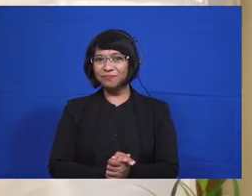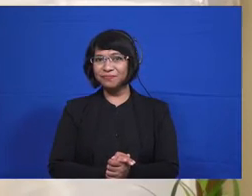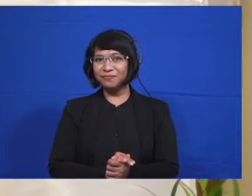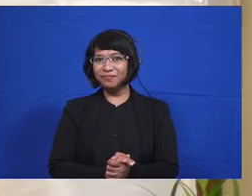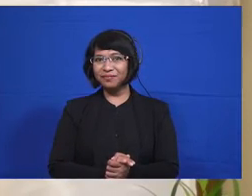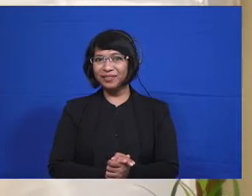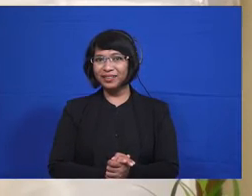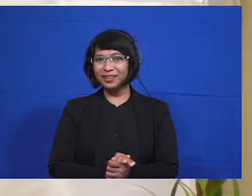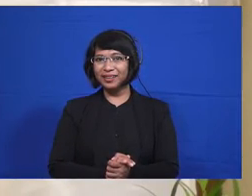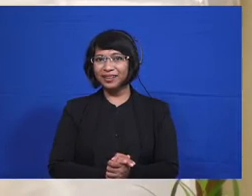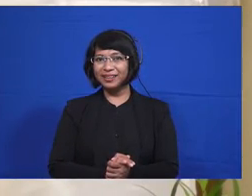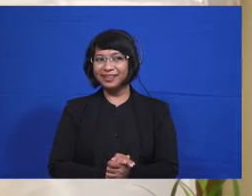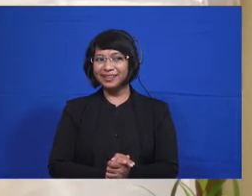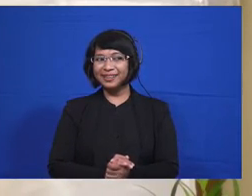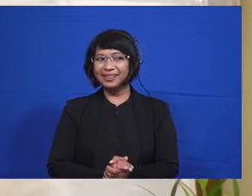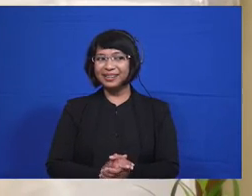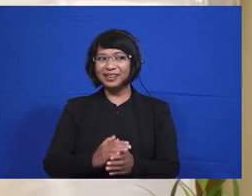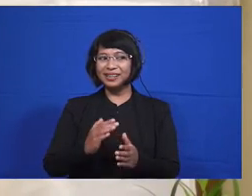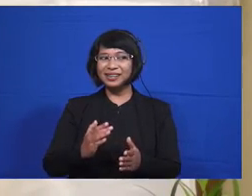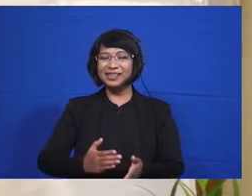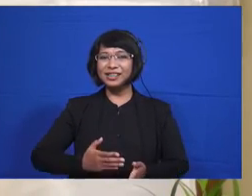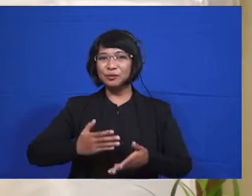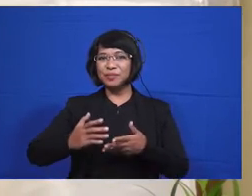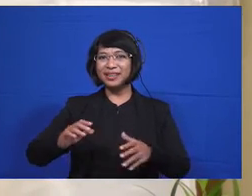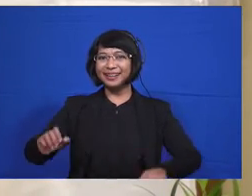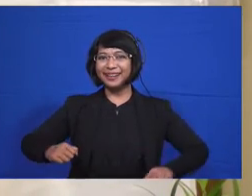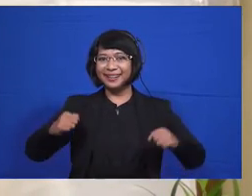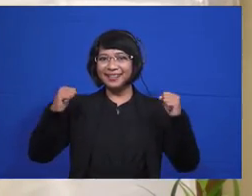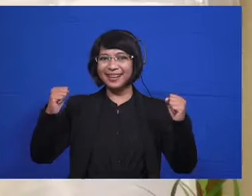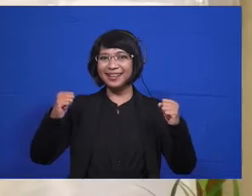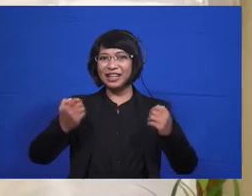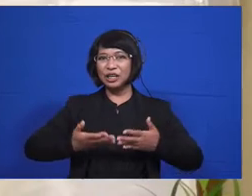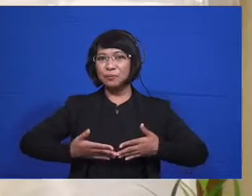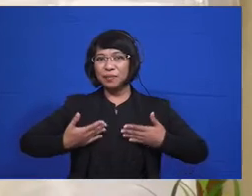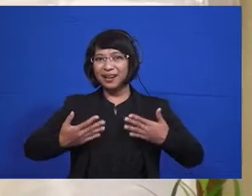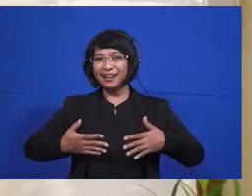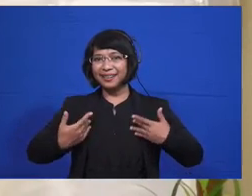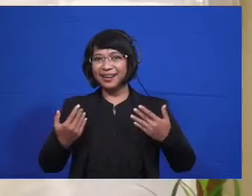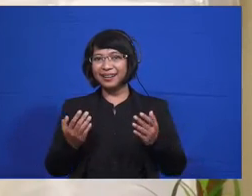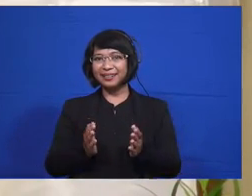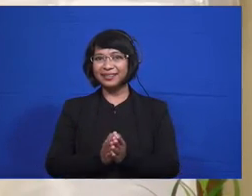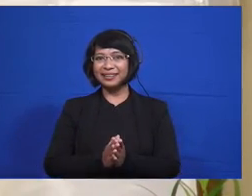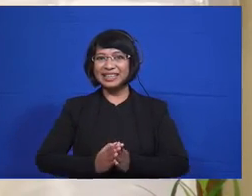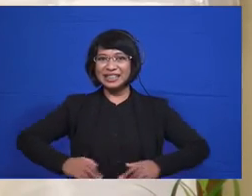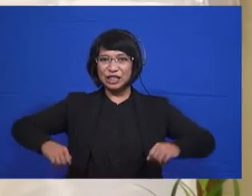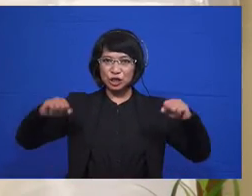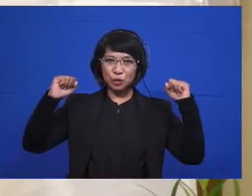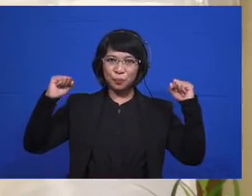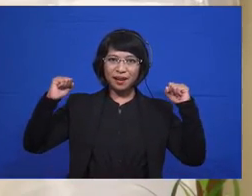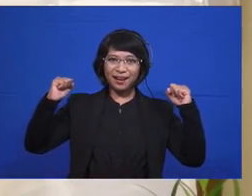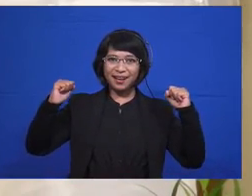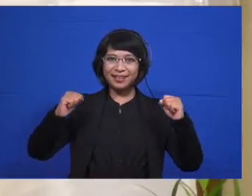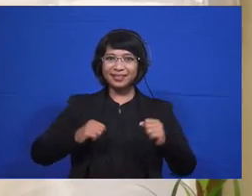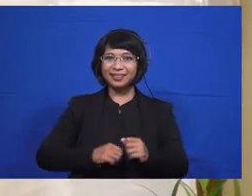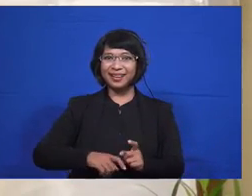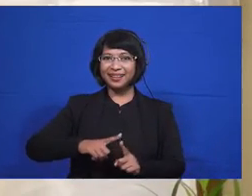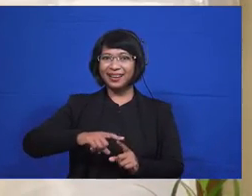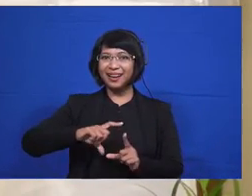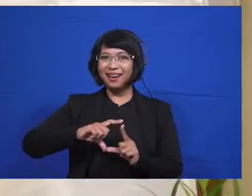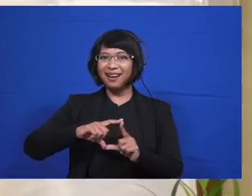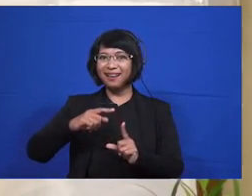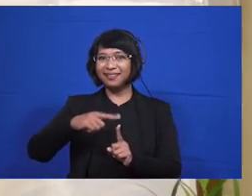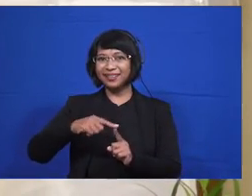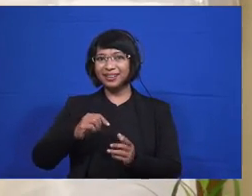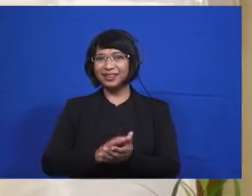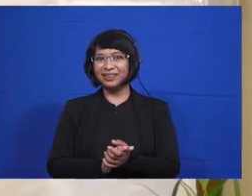baik, dikaruniai kesehatan, kebahagiaan, semangat, serta taat dan setia